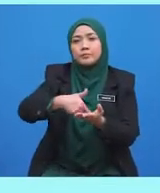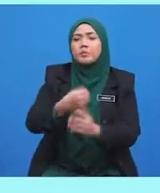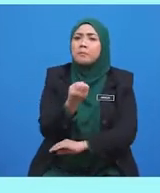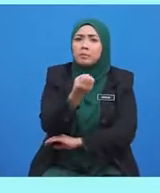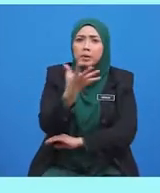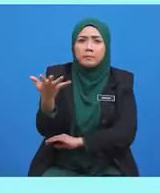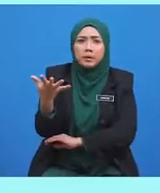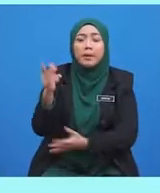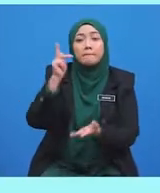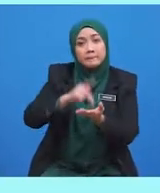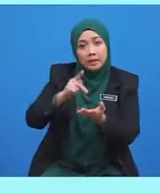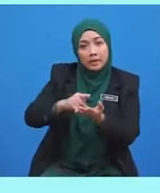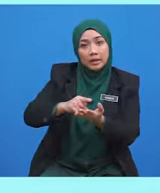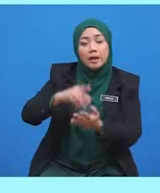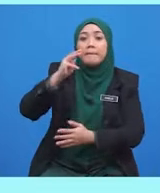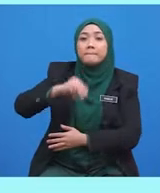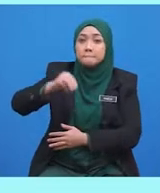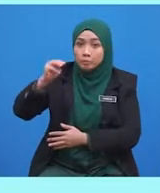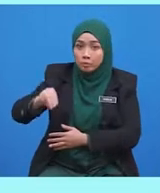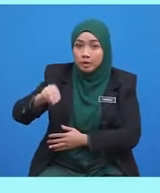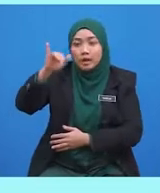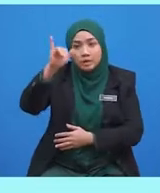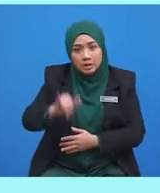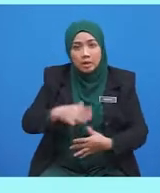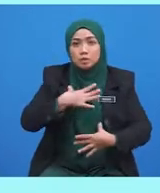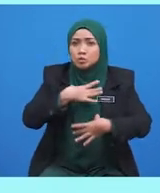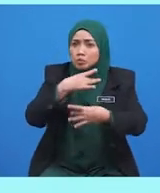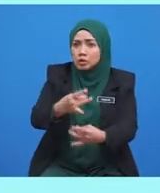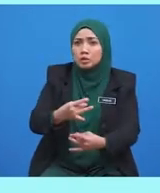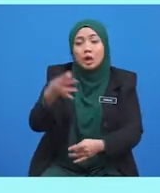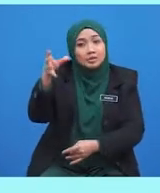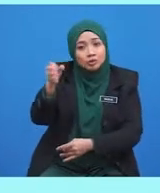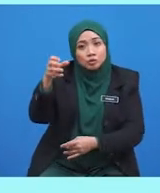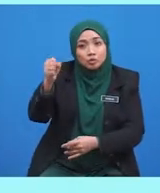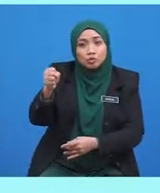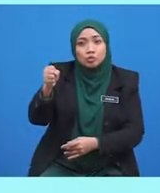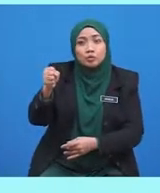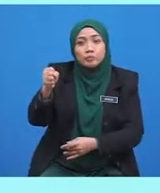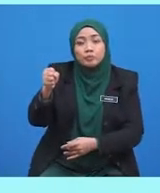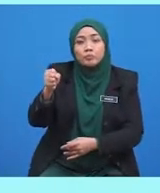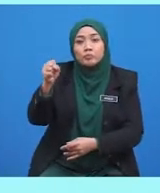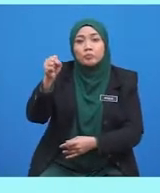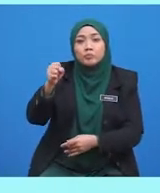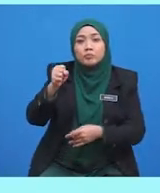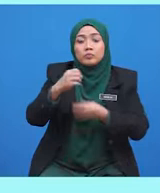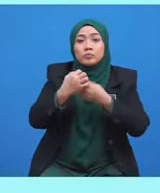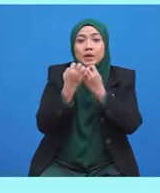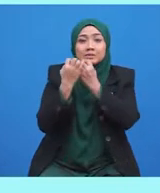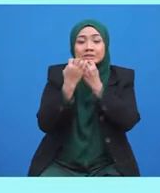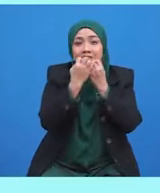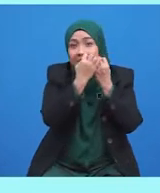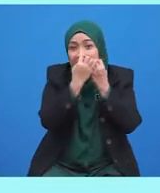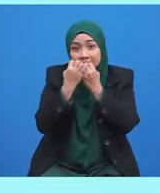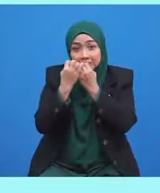Berapa pula bilangan murid yang suka susu berperisa jagung?